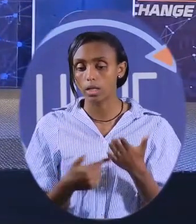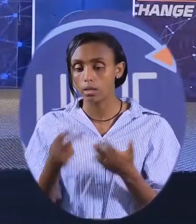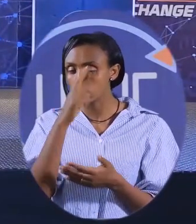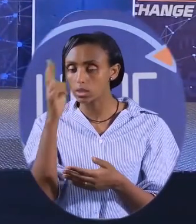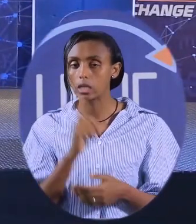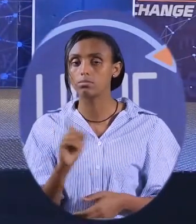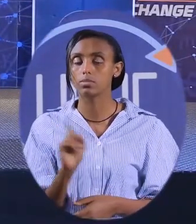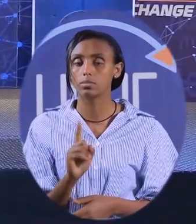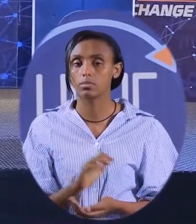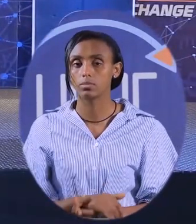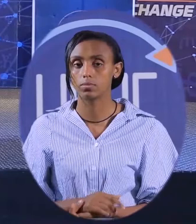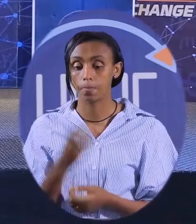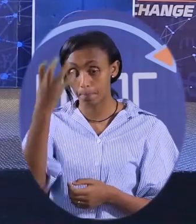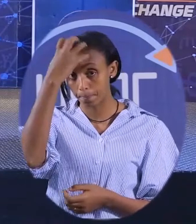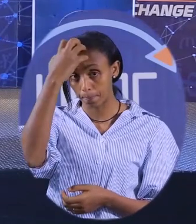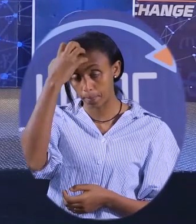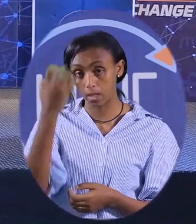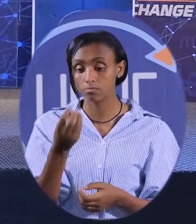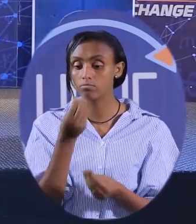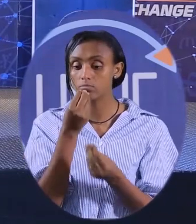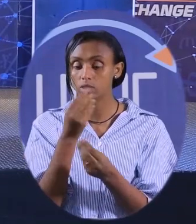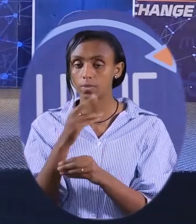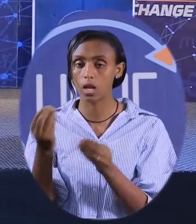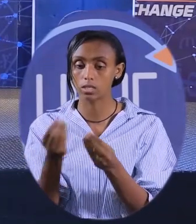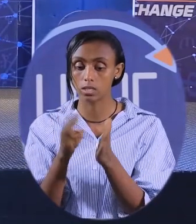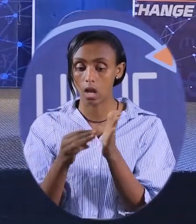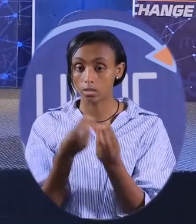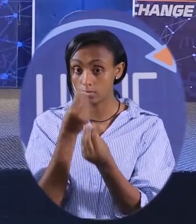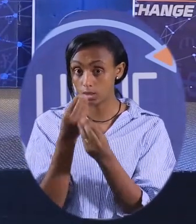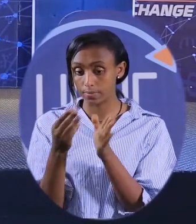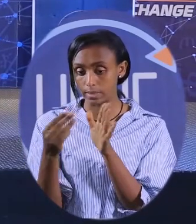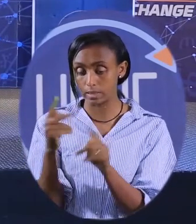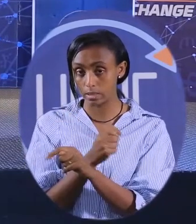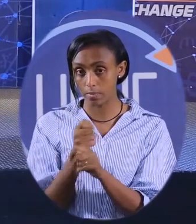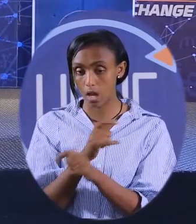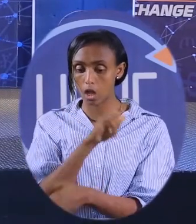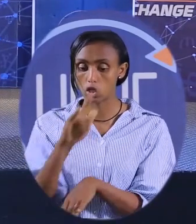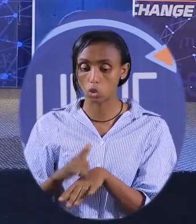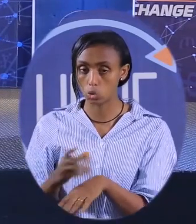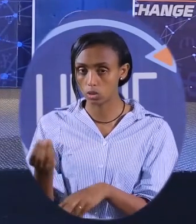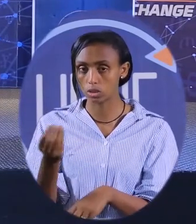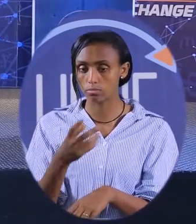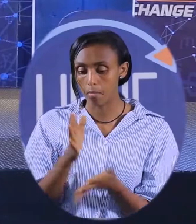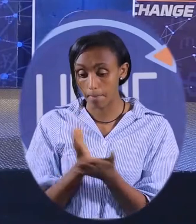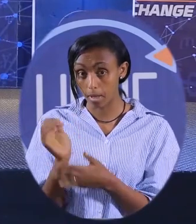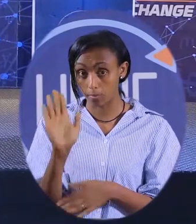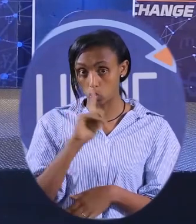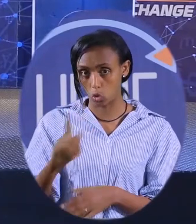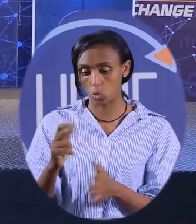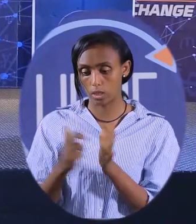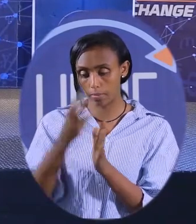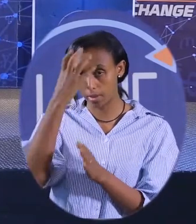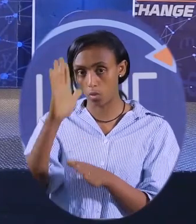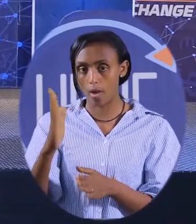ምንድነው? መንግስት ምግብና ሥርዓተ ምግብ ትግበራ የዜጎች መብት ነው፣ የዜጎች ደግሞ ህገ